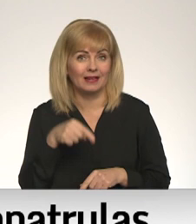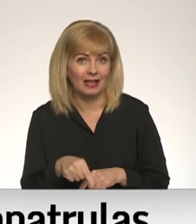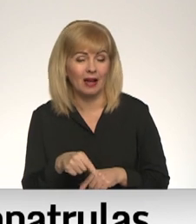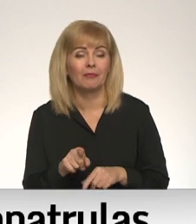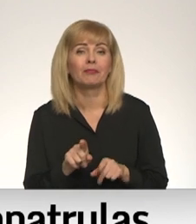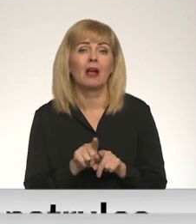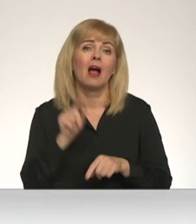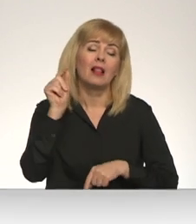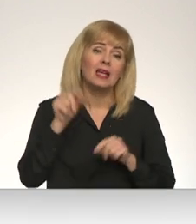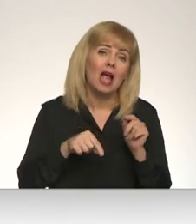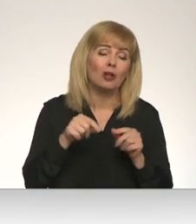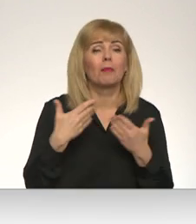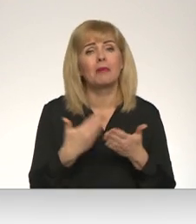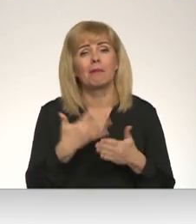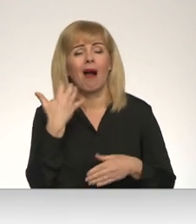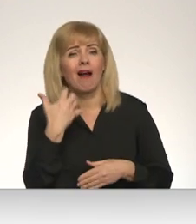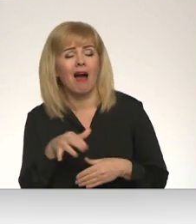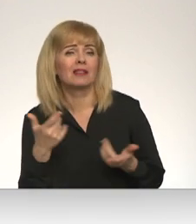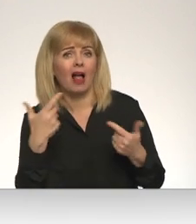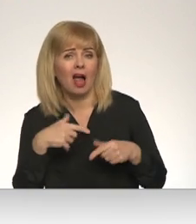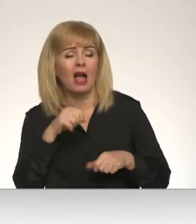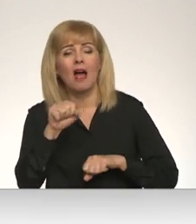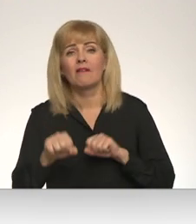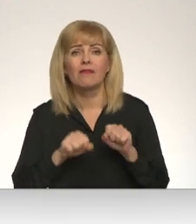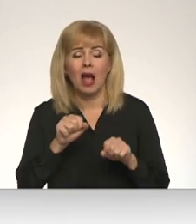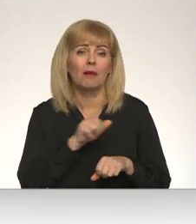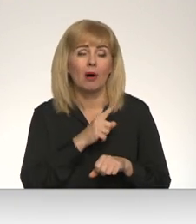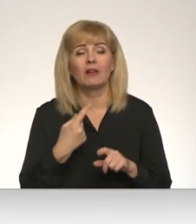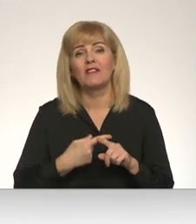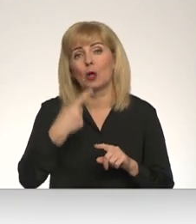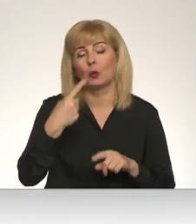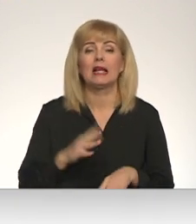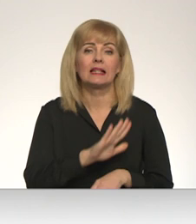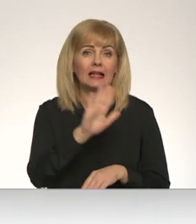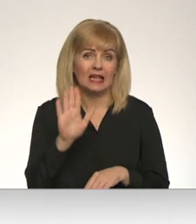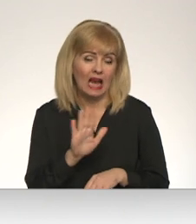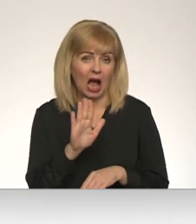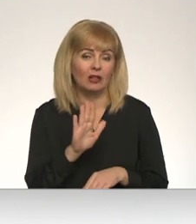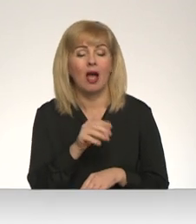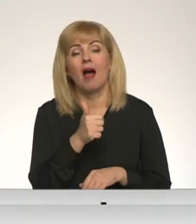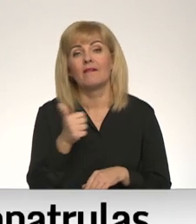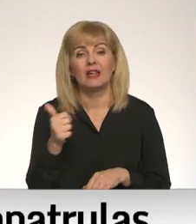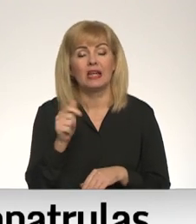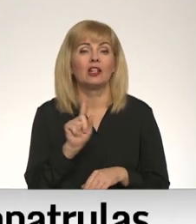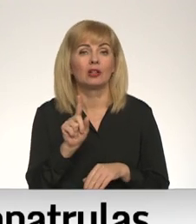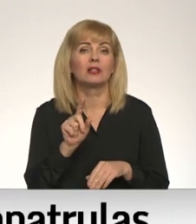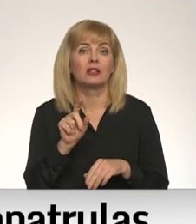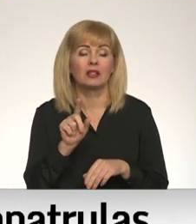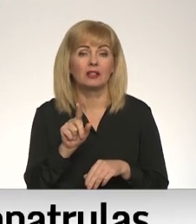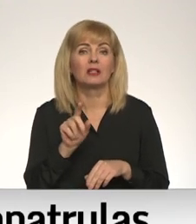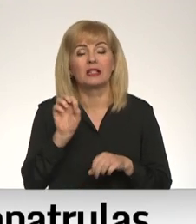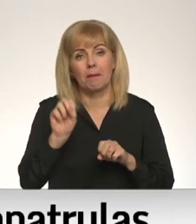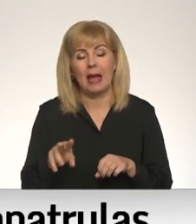vai no ļoti karsts, tad velo patruļi brauc reizi dienā. Viņiem ir attiecīgi sadalīts